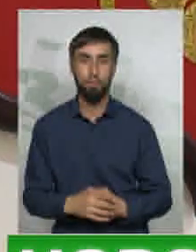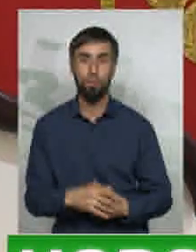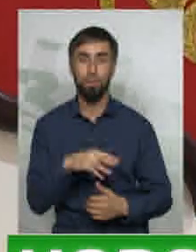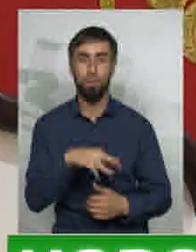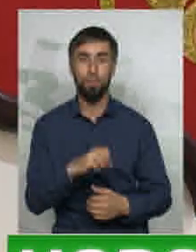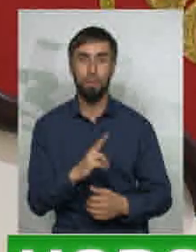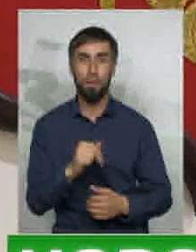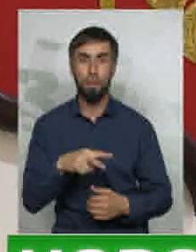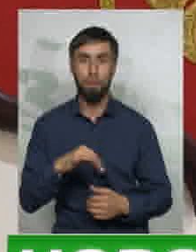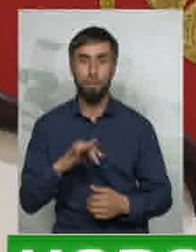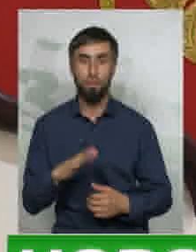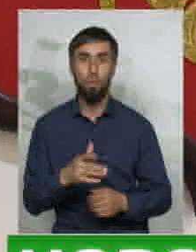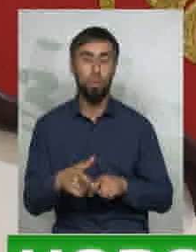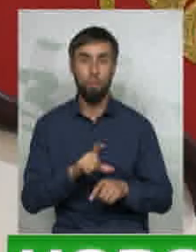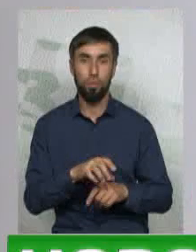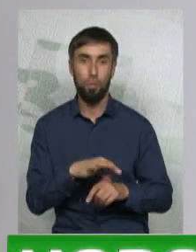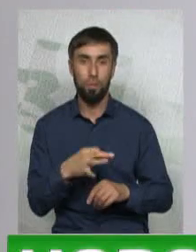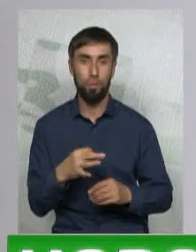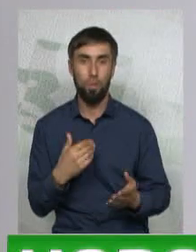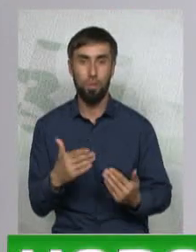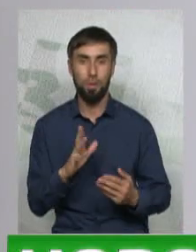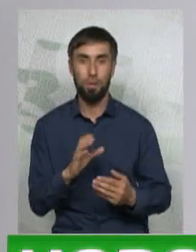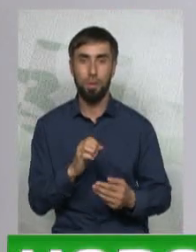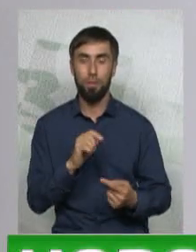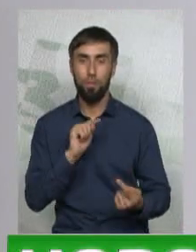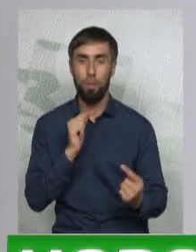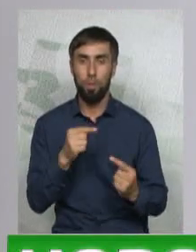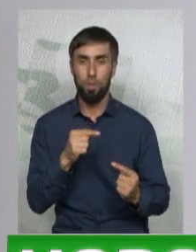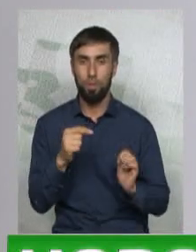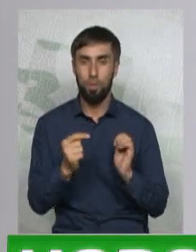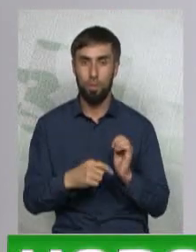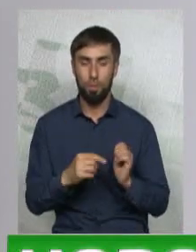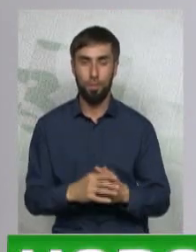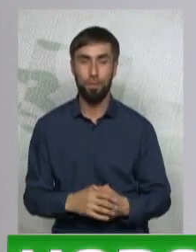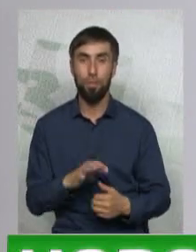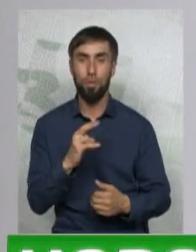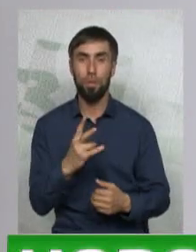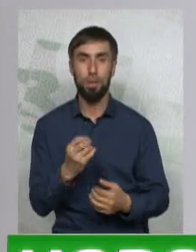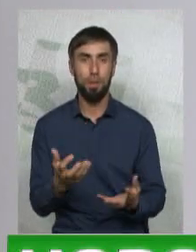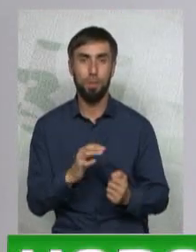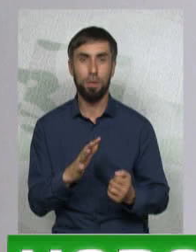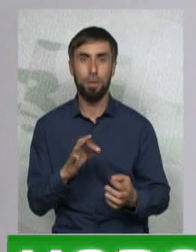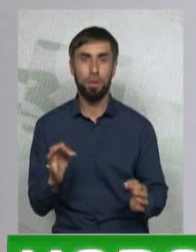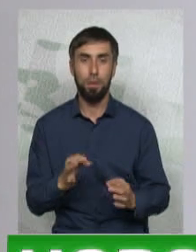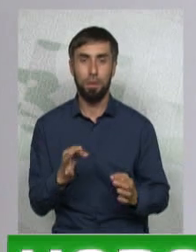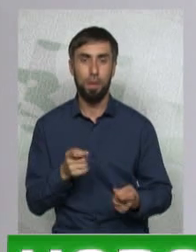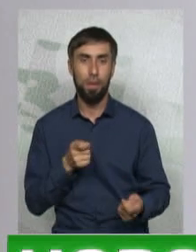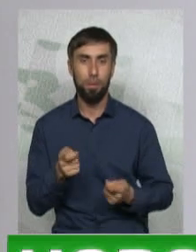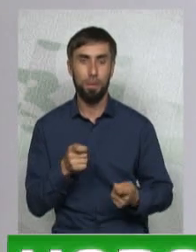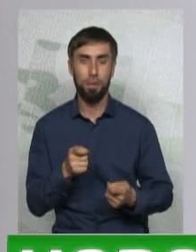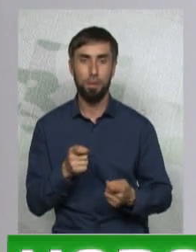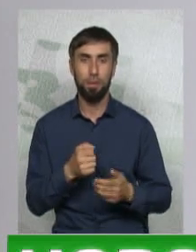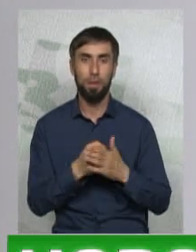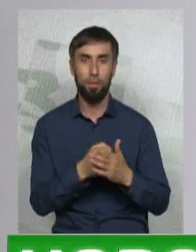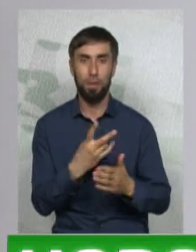Махмуд Алимшарипович Калиматович очень жестко относится к антикоррупционной повестке. Он не примет никакого административного давления